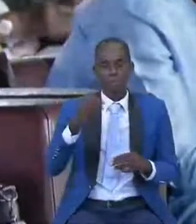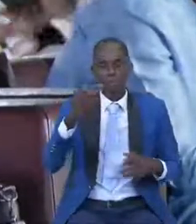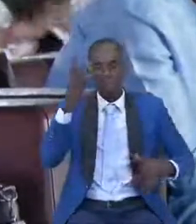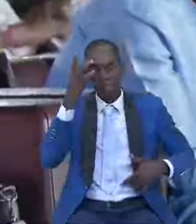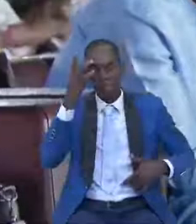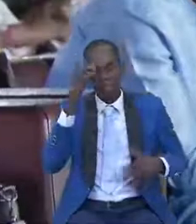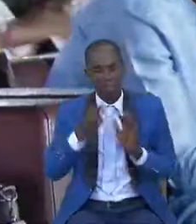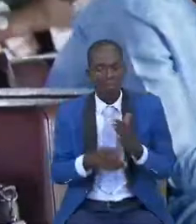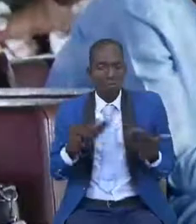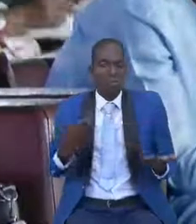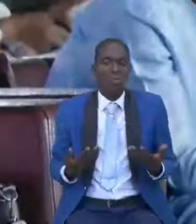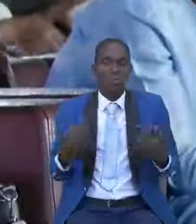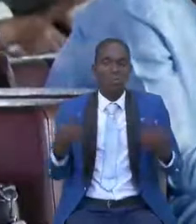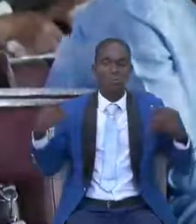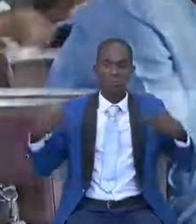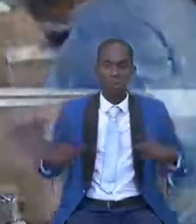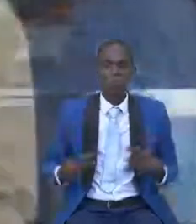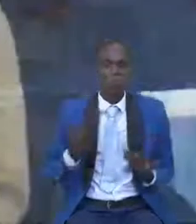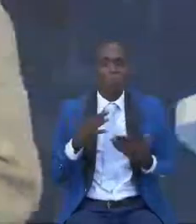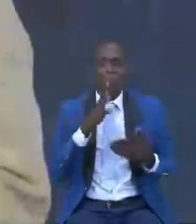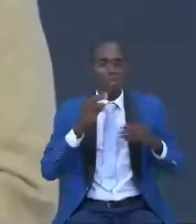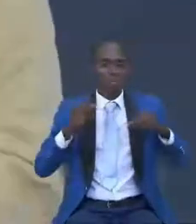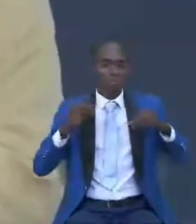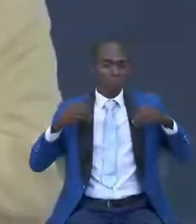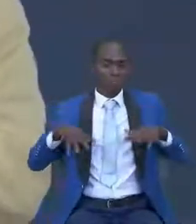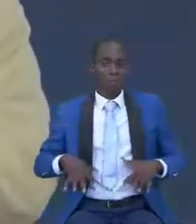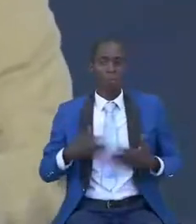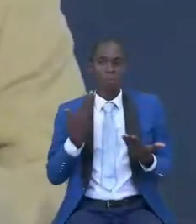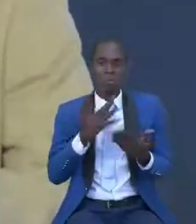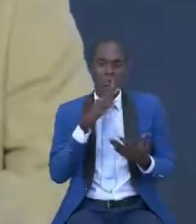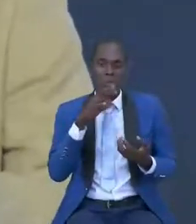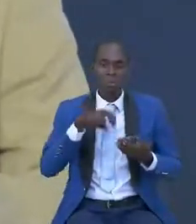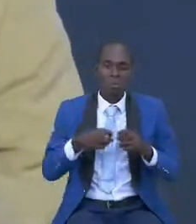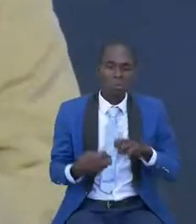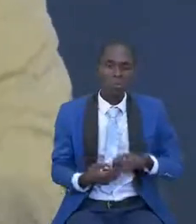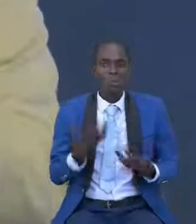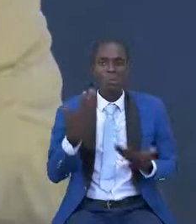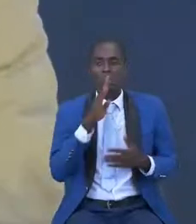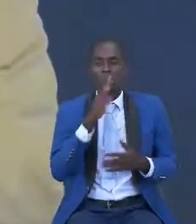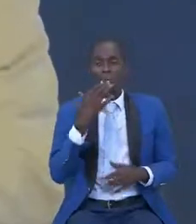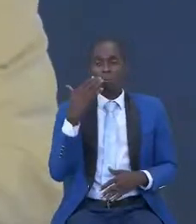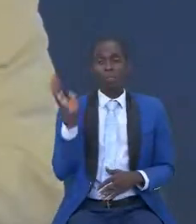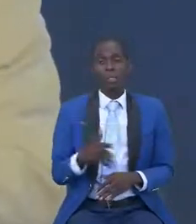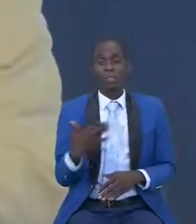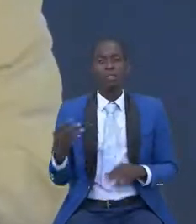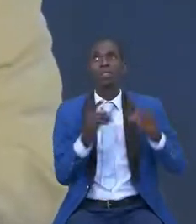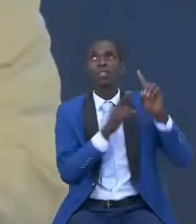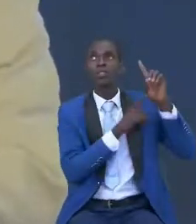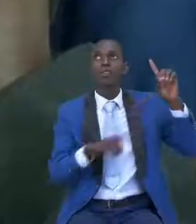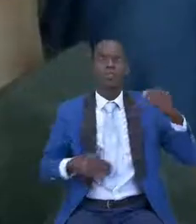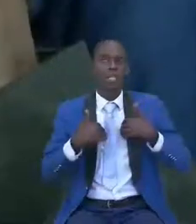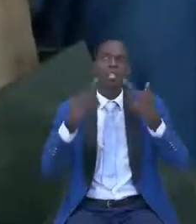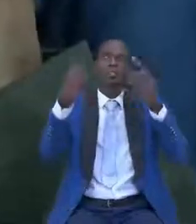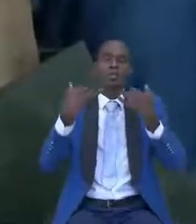ta vie, la maladie, l'infirmité, les dépressions et